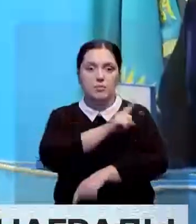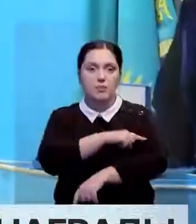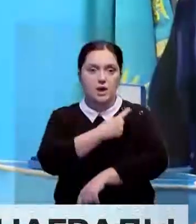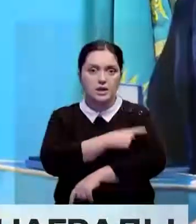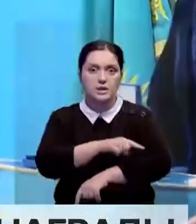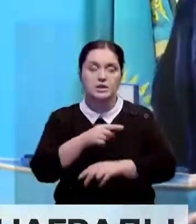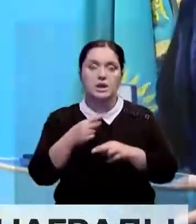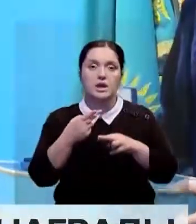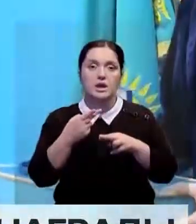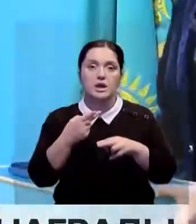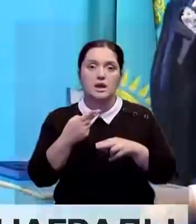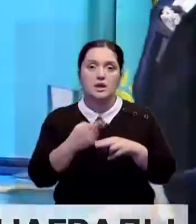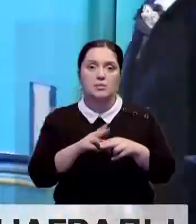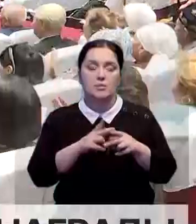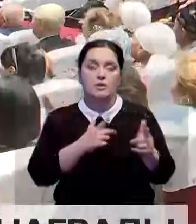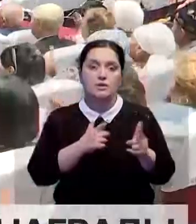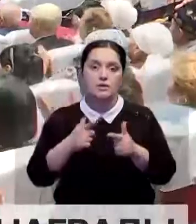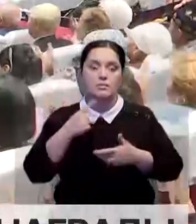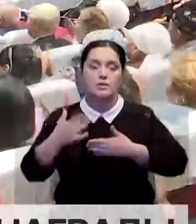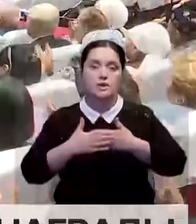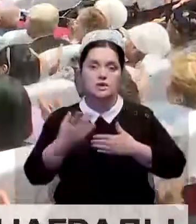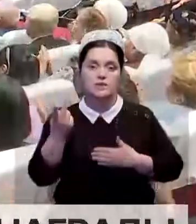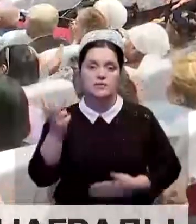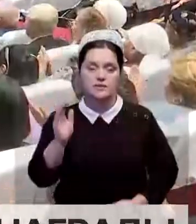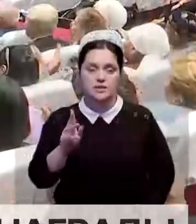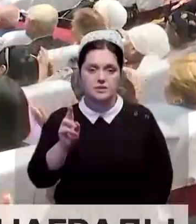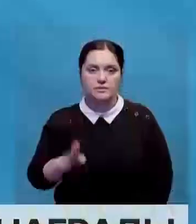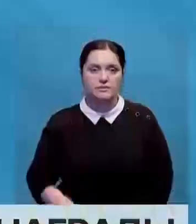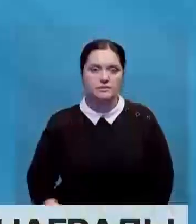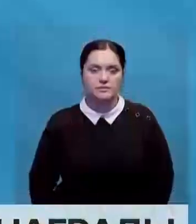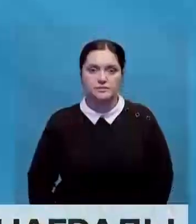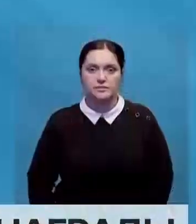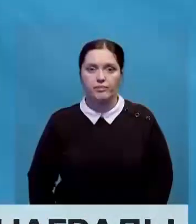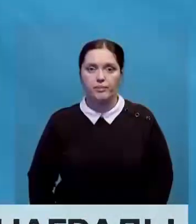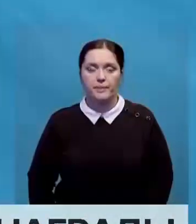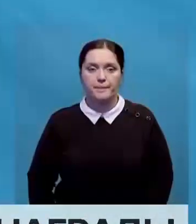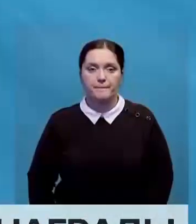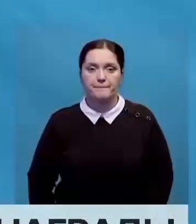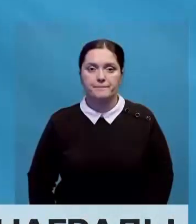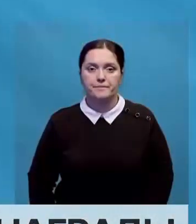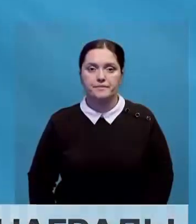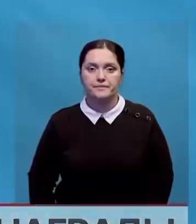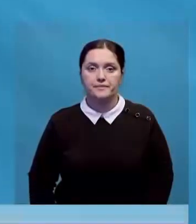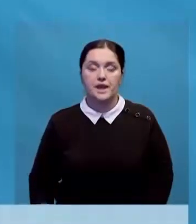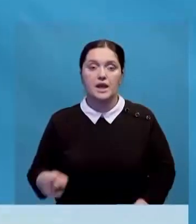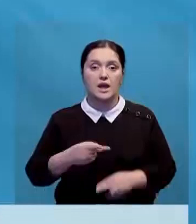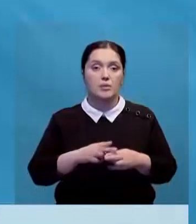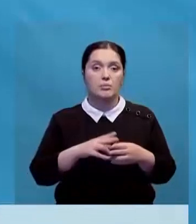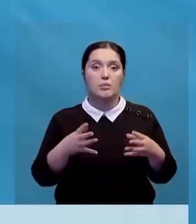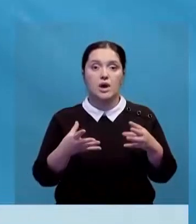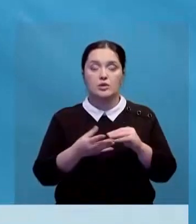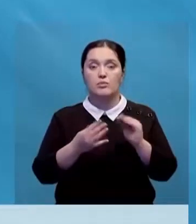жилья с начала года в регионе сдано в эксплуатацию почти 200 тысяч квадратных метров. По итогам 9 месяцев экономика области